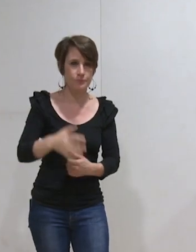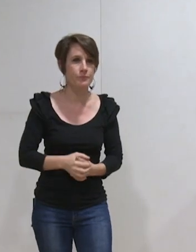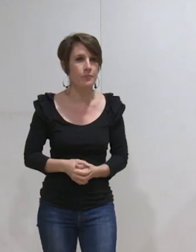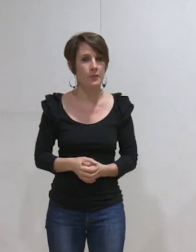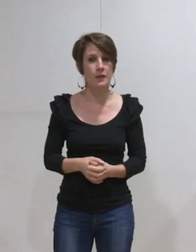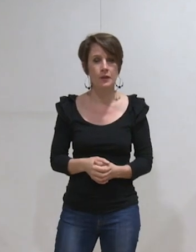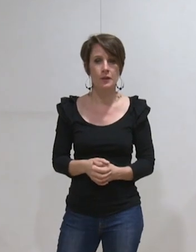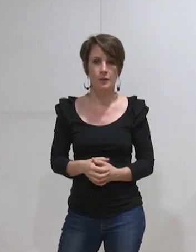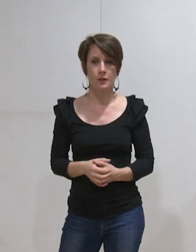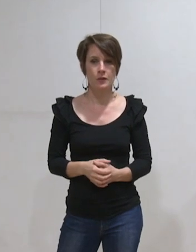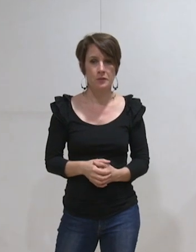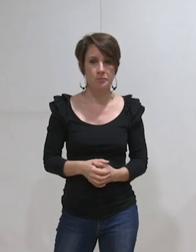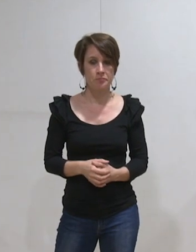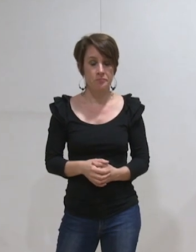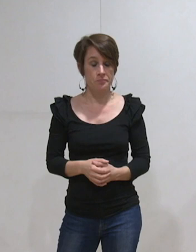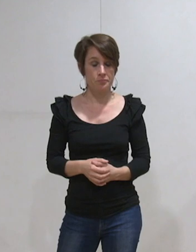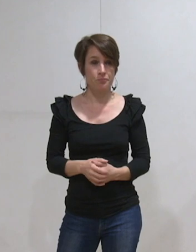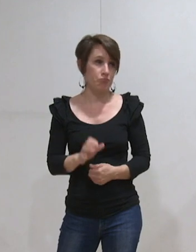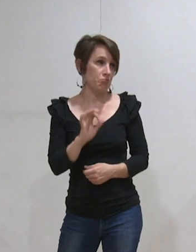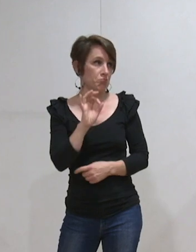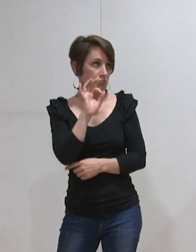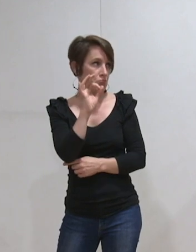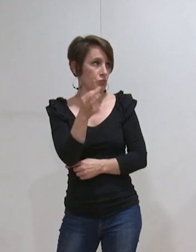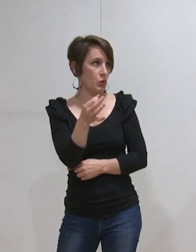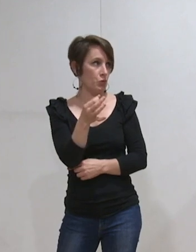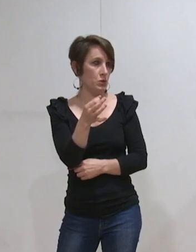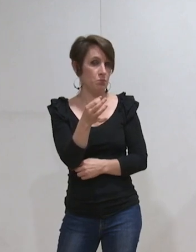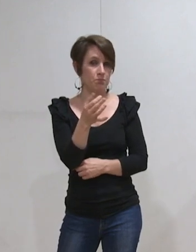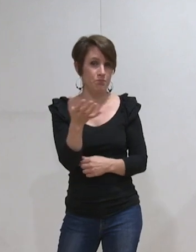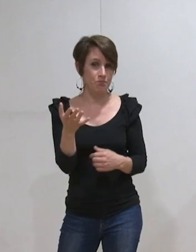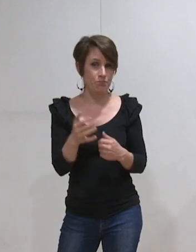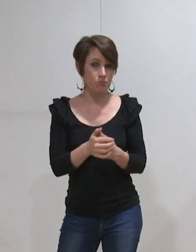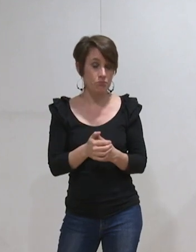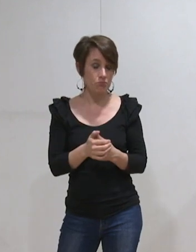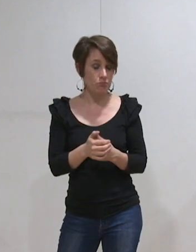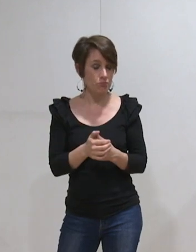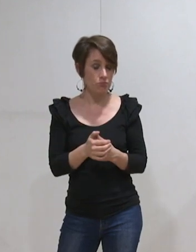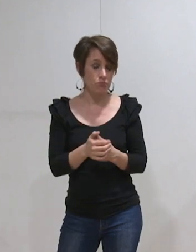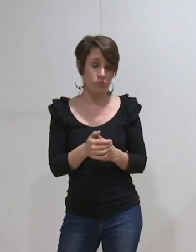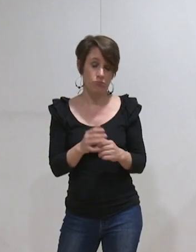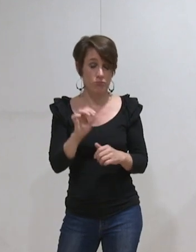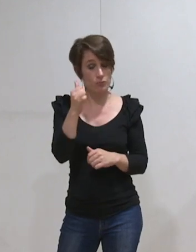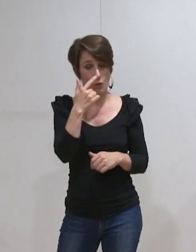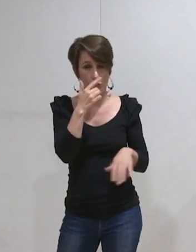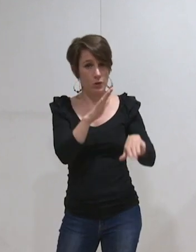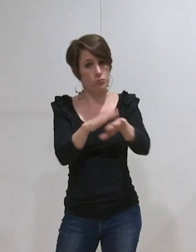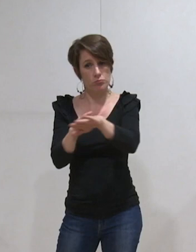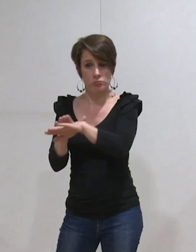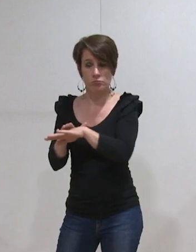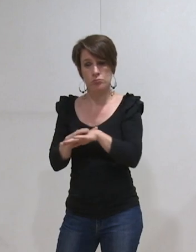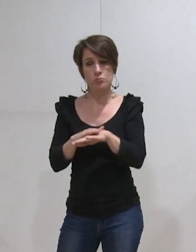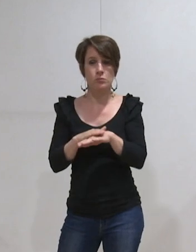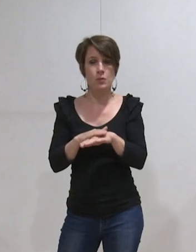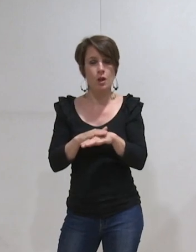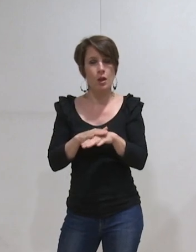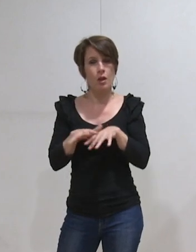oui moi je voudrais d'abord rappeler que la démarche de débat avec les citoyens sur les politiques c'est ça